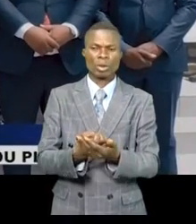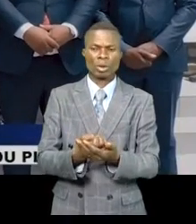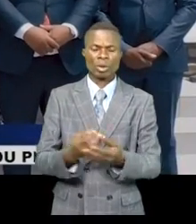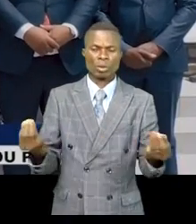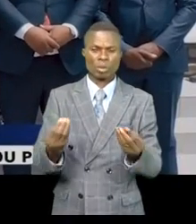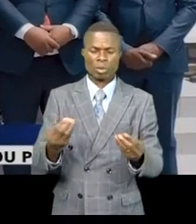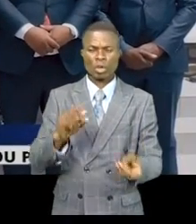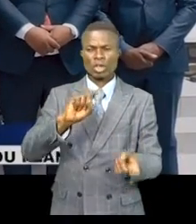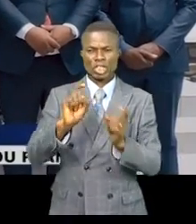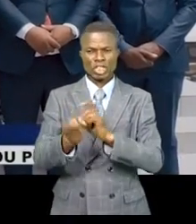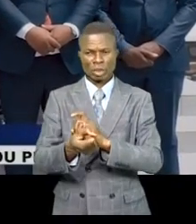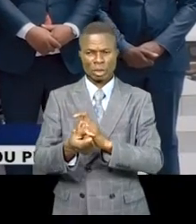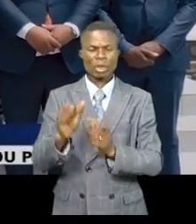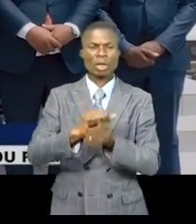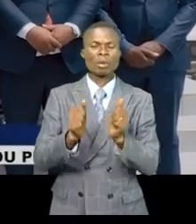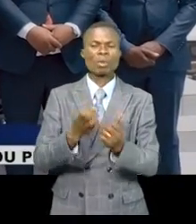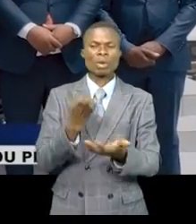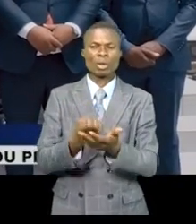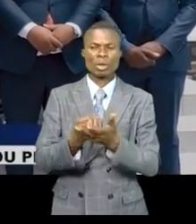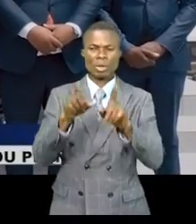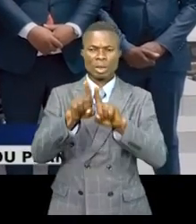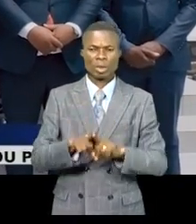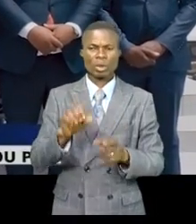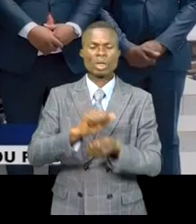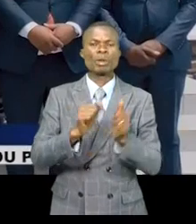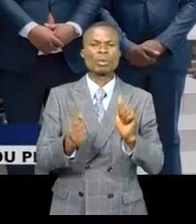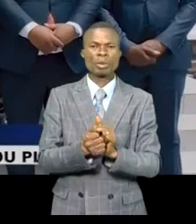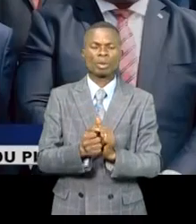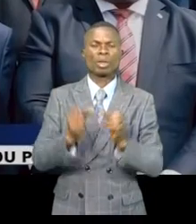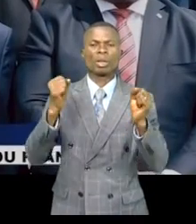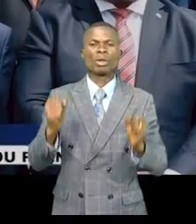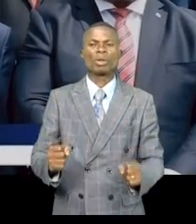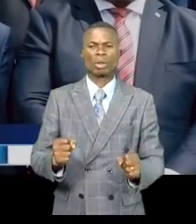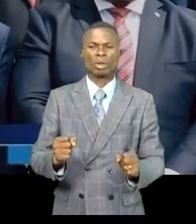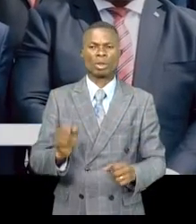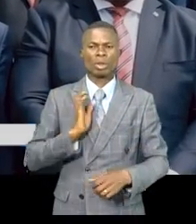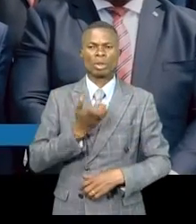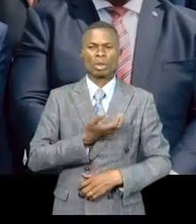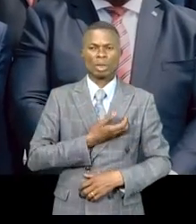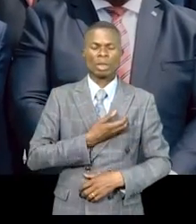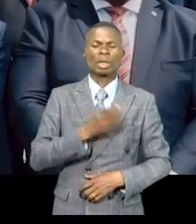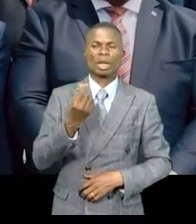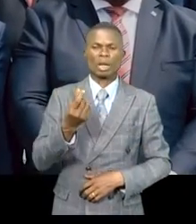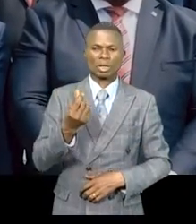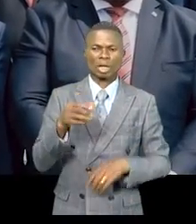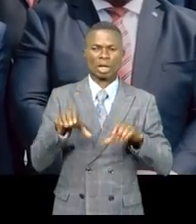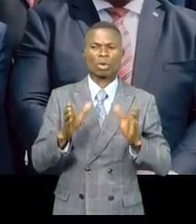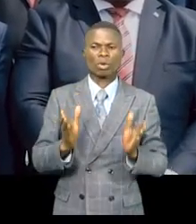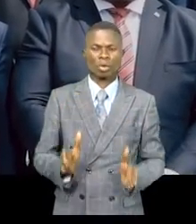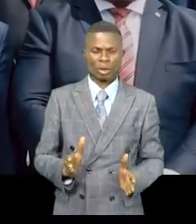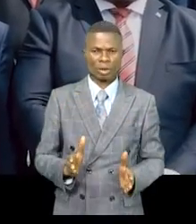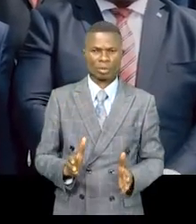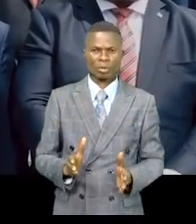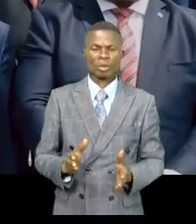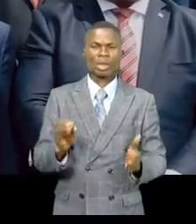à améliorer la situation économique et la situation de la stabilité de notre monnaie. Et